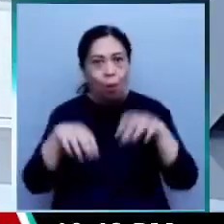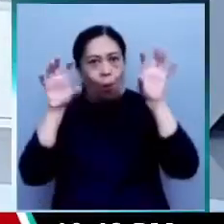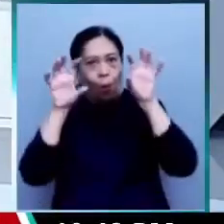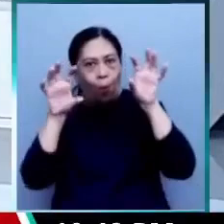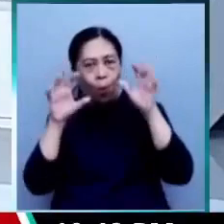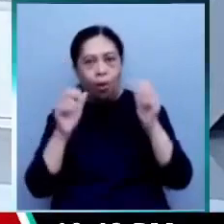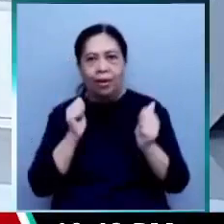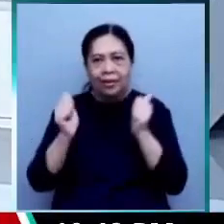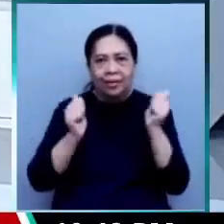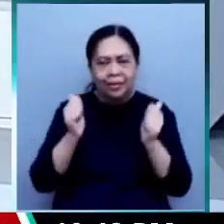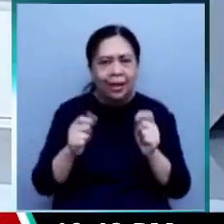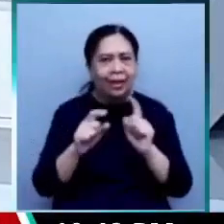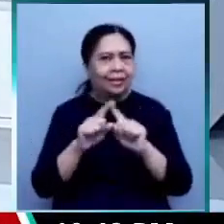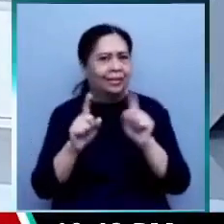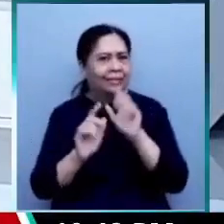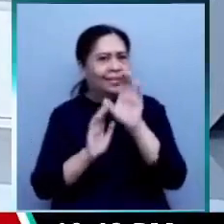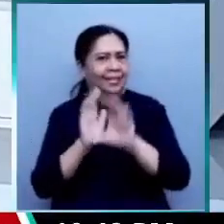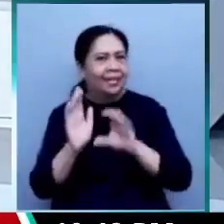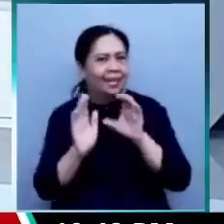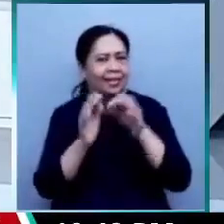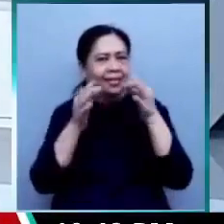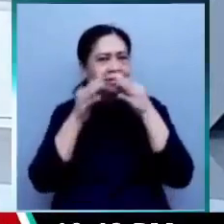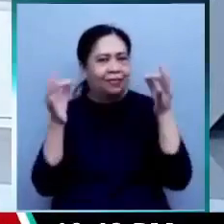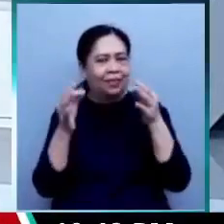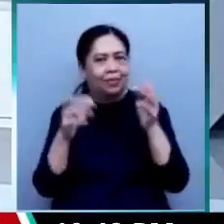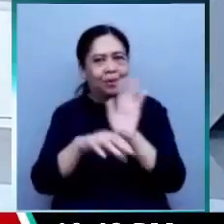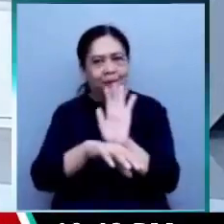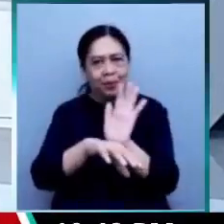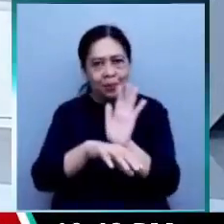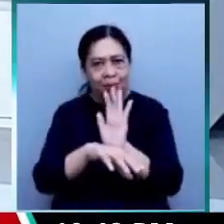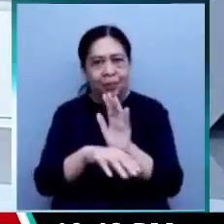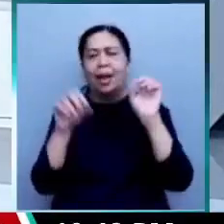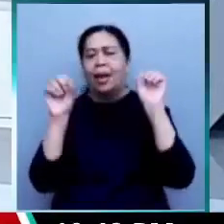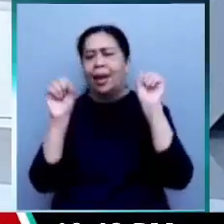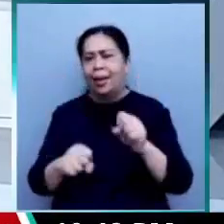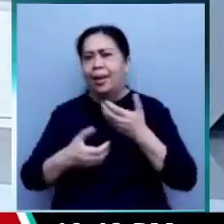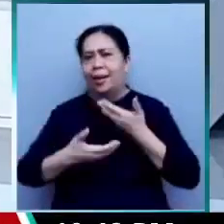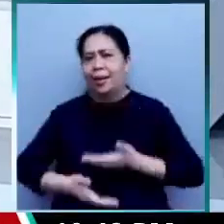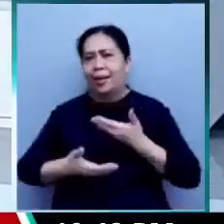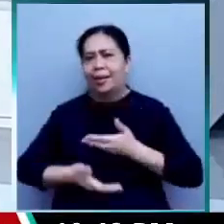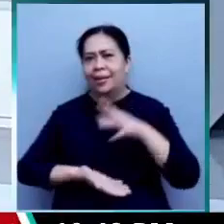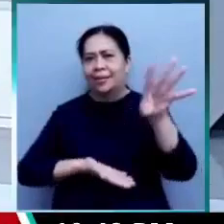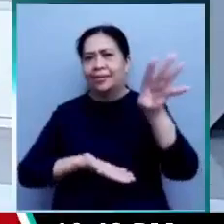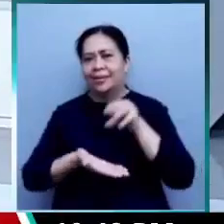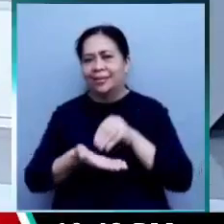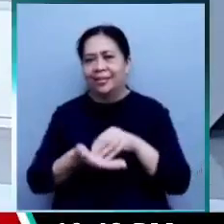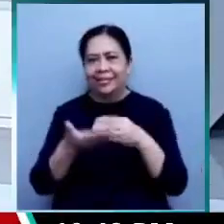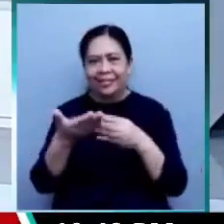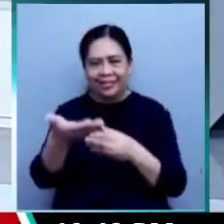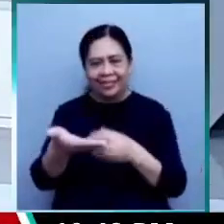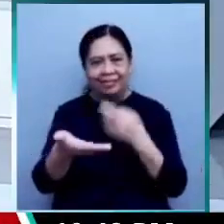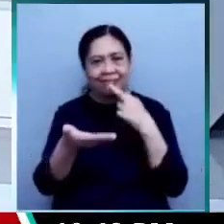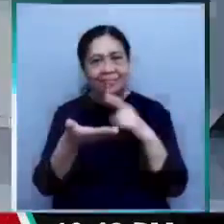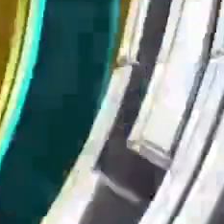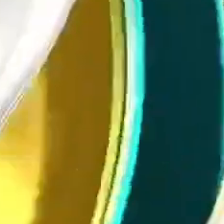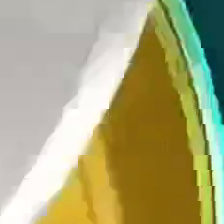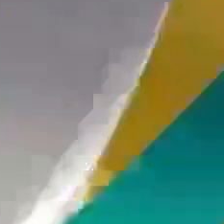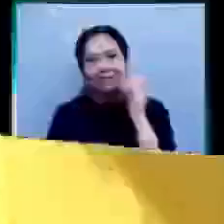mga karakter sa mga sikat na palabas, kayang-kaya niyang gayahin. Pusuan na yan sa report ni Katrina